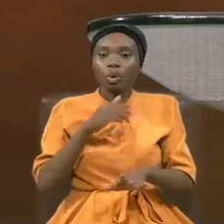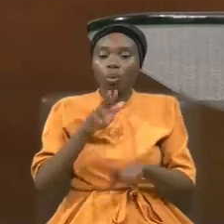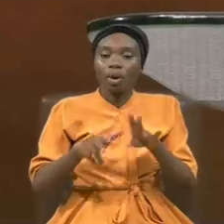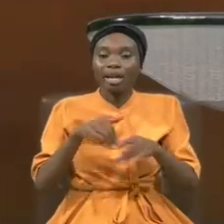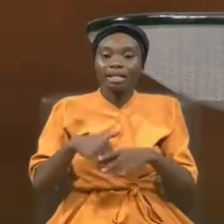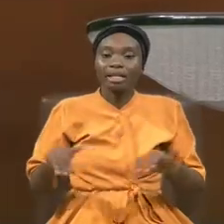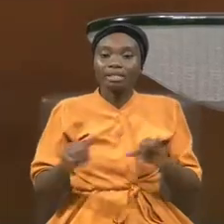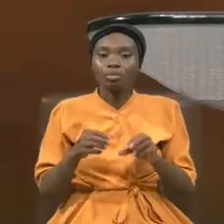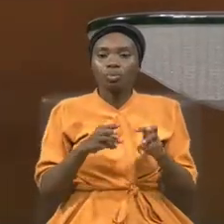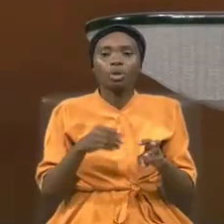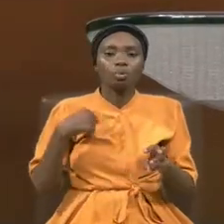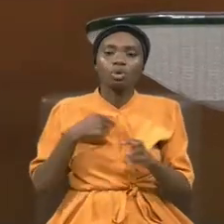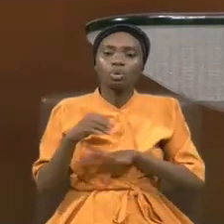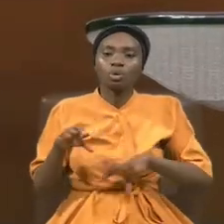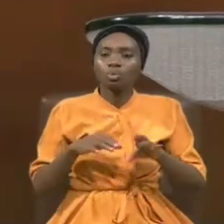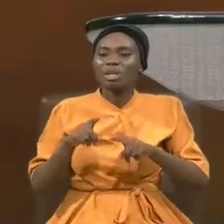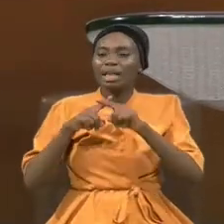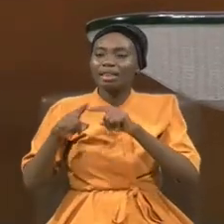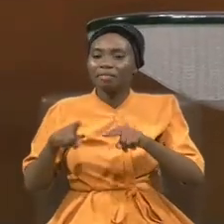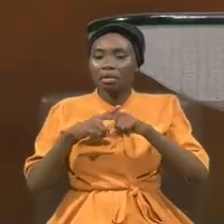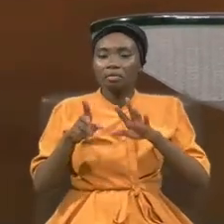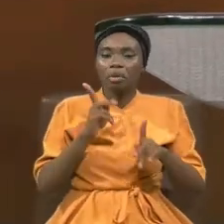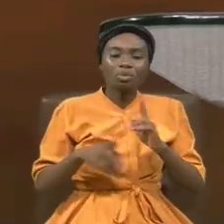même manière, et alors